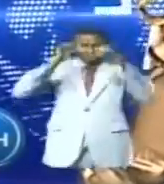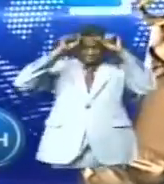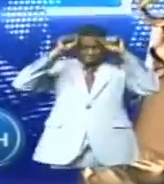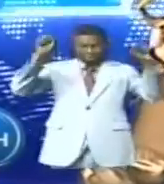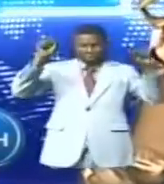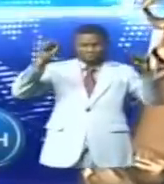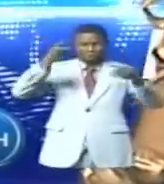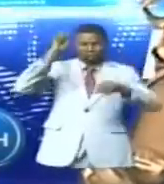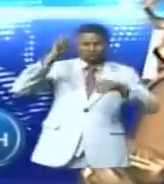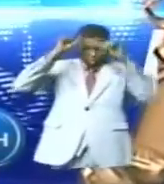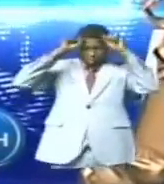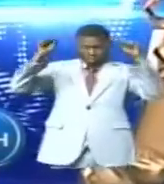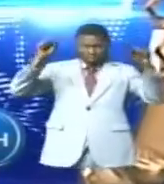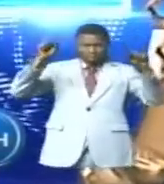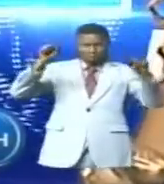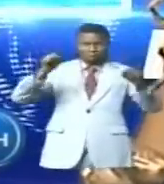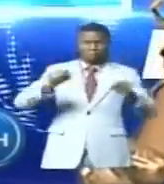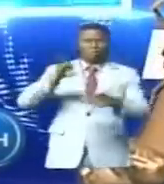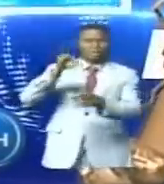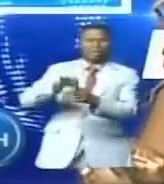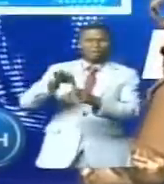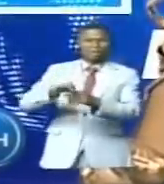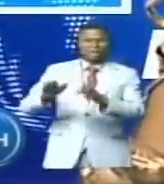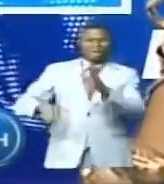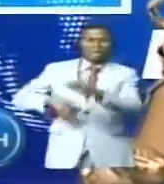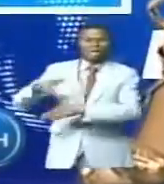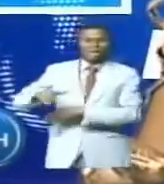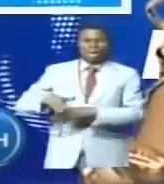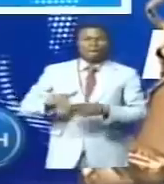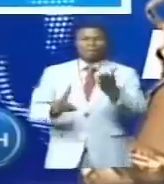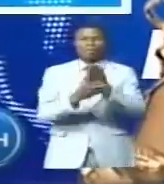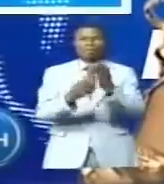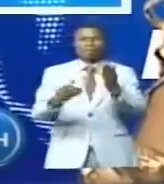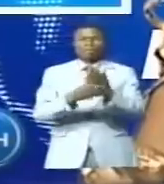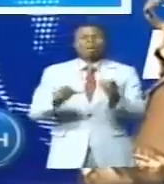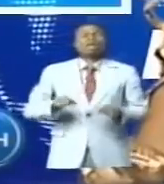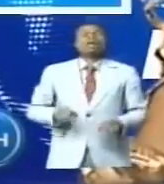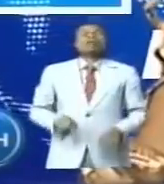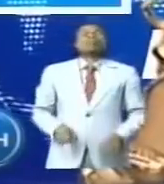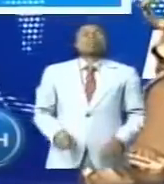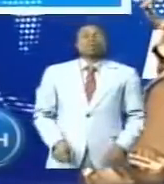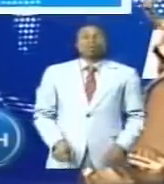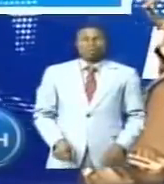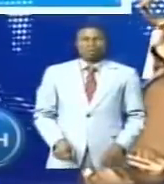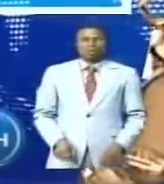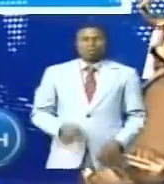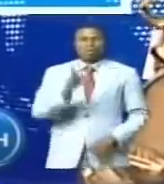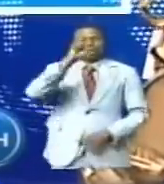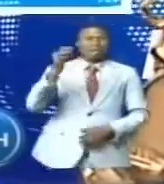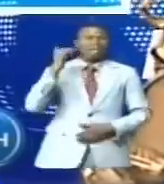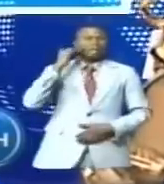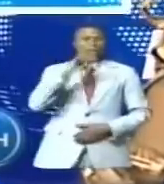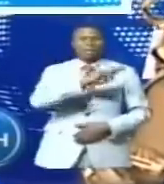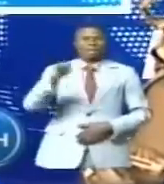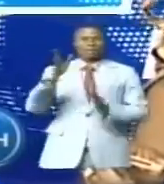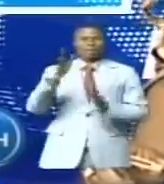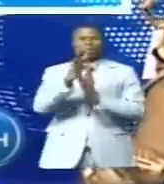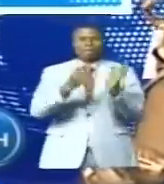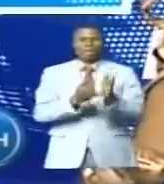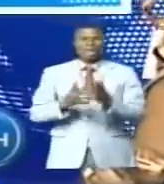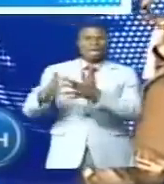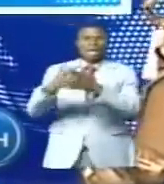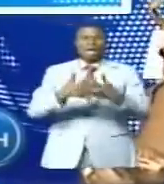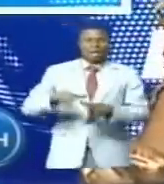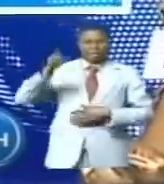Le premier président de la CENI, l'abbé Apollinaire Malumalu, a tiré sa révérence le 30 juin 2016 aux